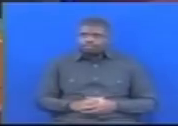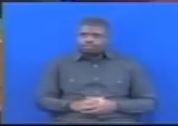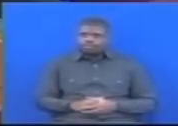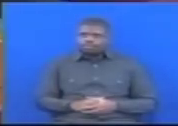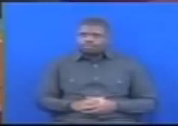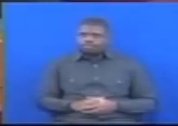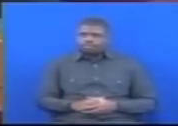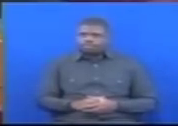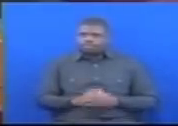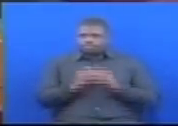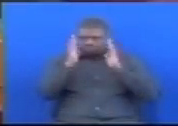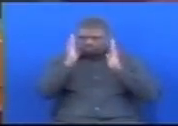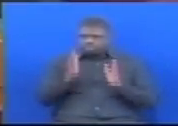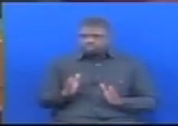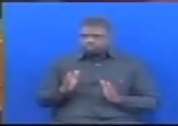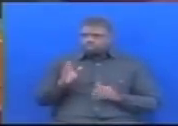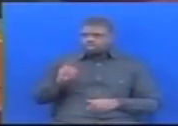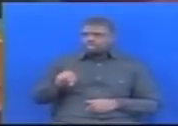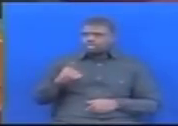Mheshimiwa Ndasa,